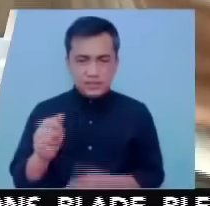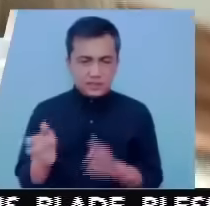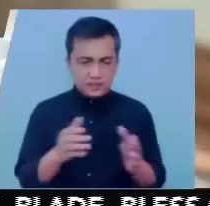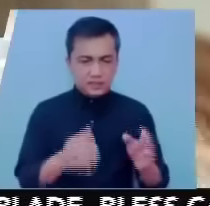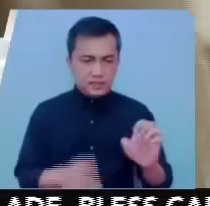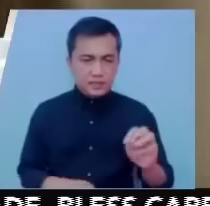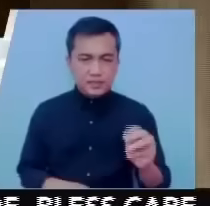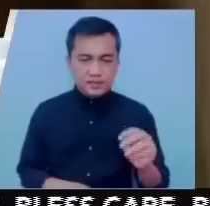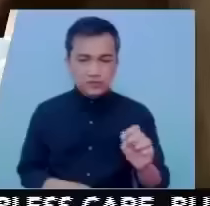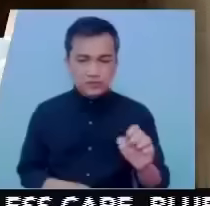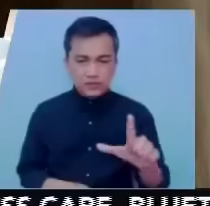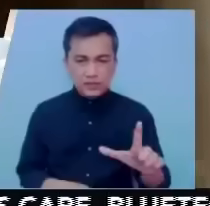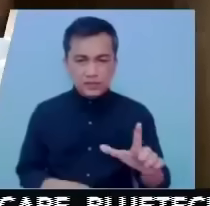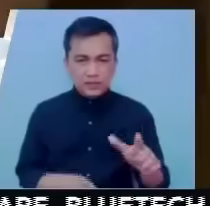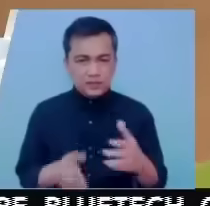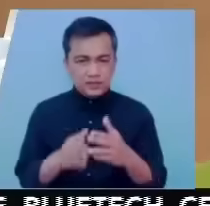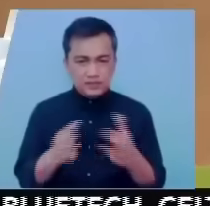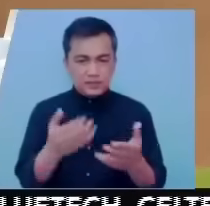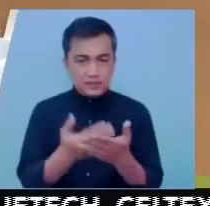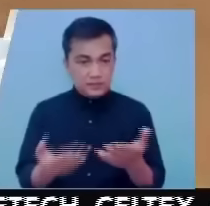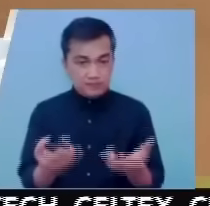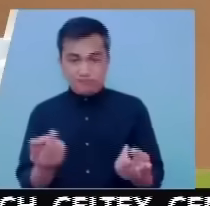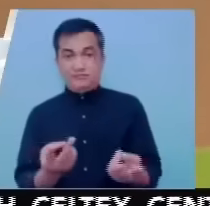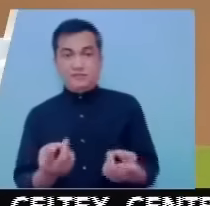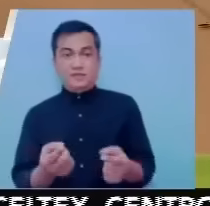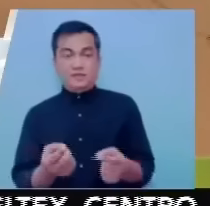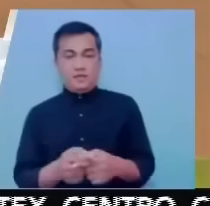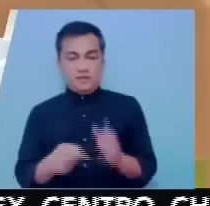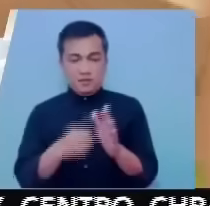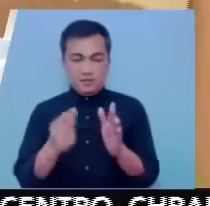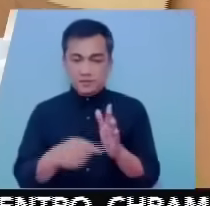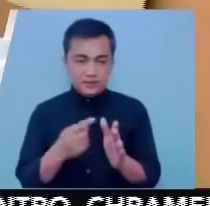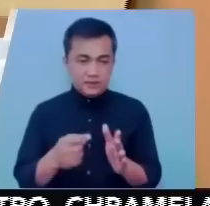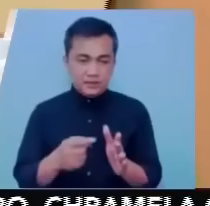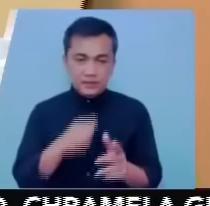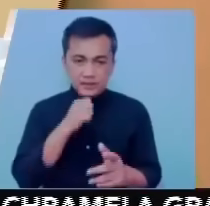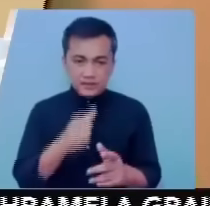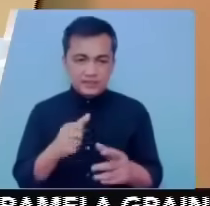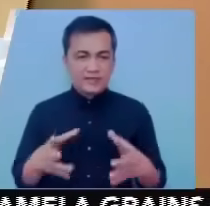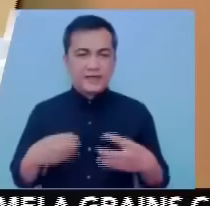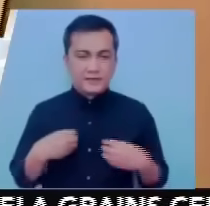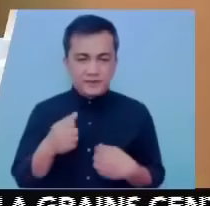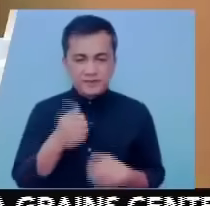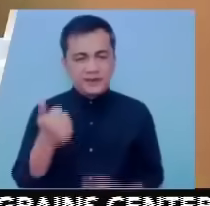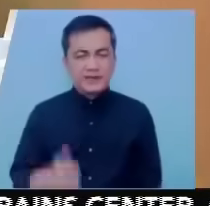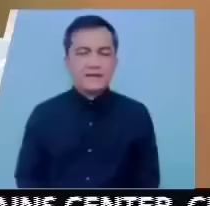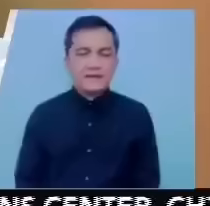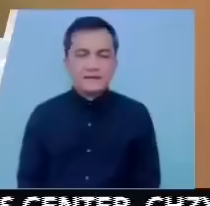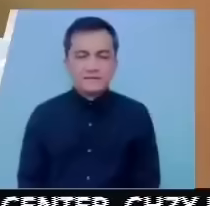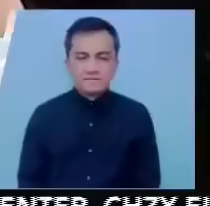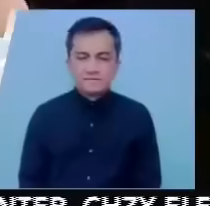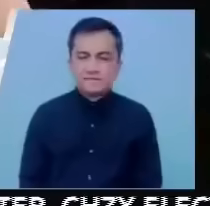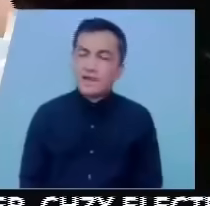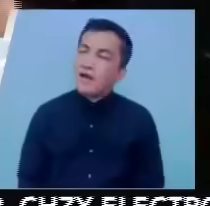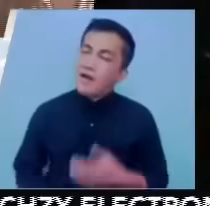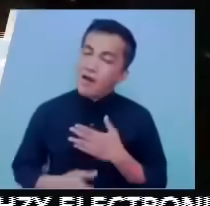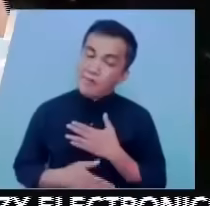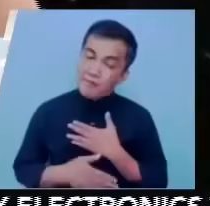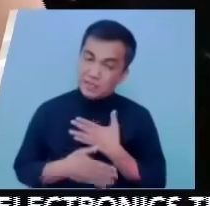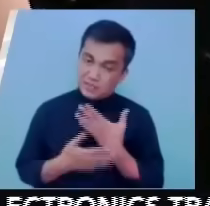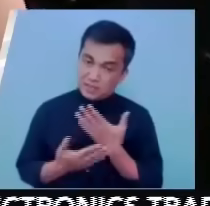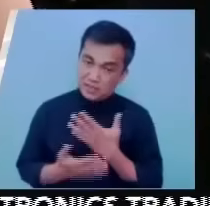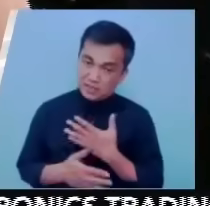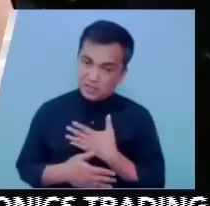bagay daw ito sa kanila lalo kung minsan hindi pa rin sila tanggap ng iba masaya kasi At least wala ng